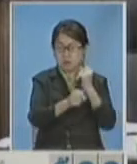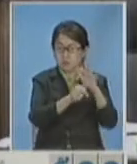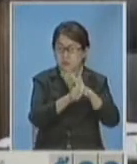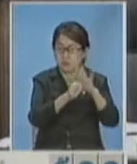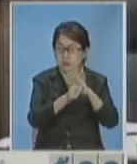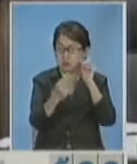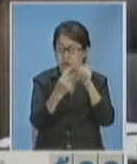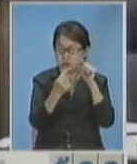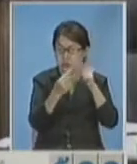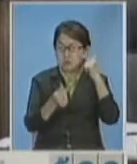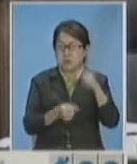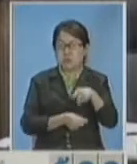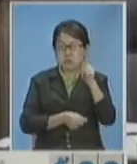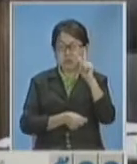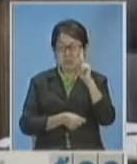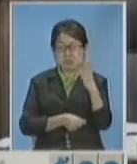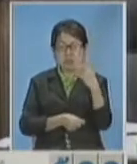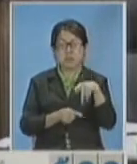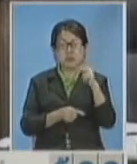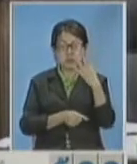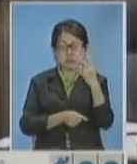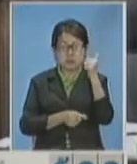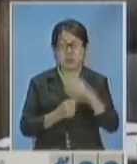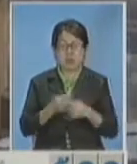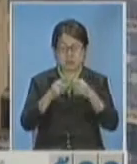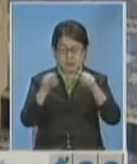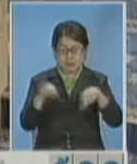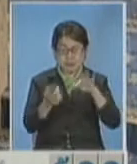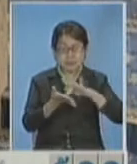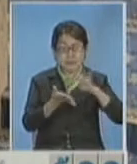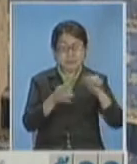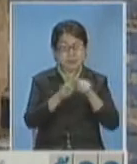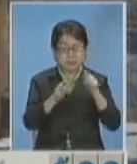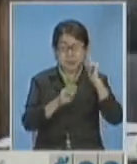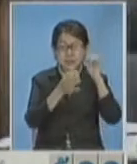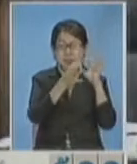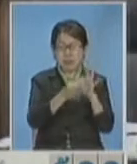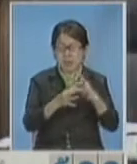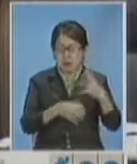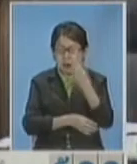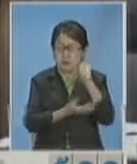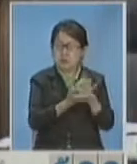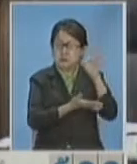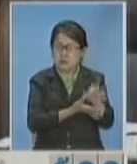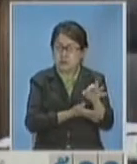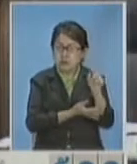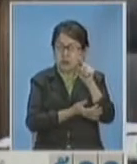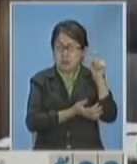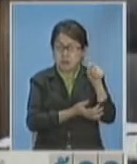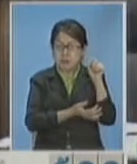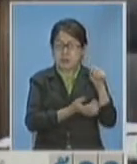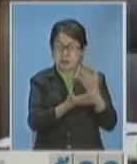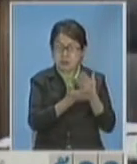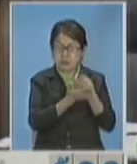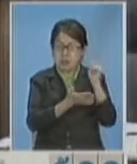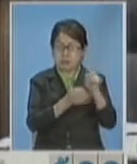นี้ก็ดิฉันก็ขอท้วงติงค่ะนอกจากนั้นในเรื่องแท็บเล็ตดิฉันยังมีข้อข้องใจในเรื่องของกระบวนการจัดซื้อจัดจ้างนะคะในเรื่องของ